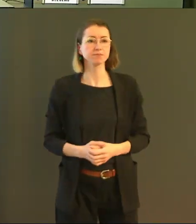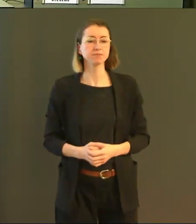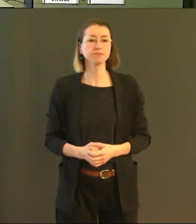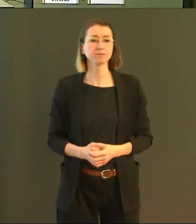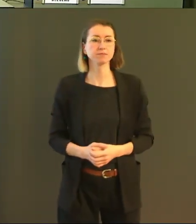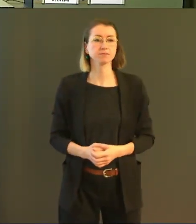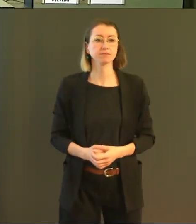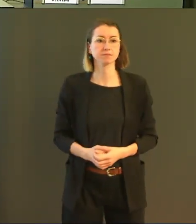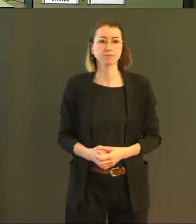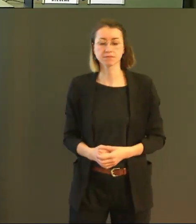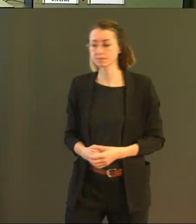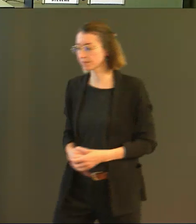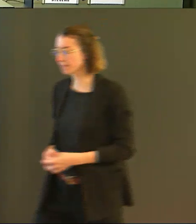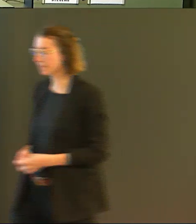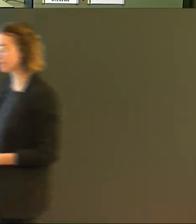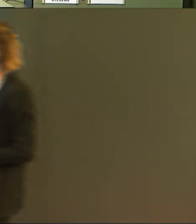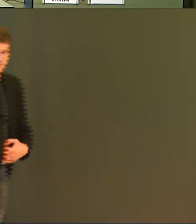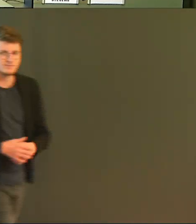midland